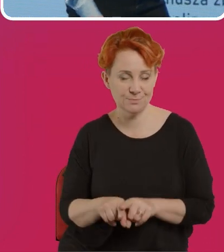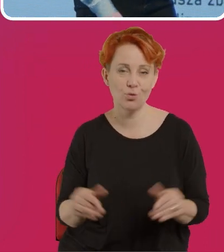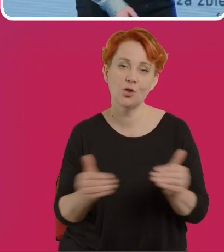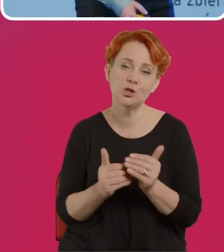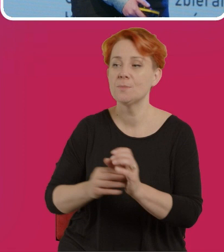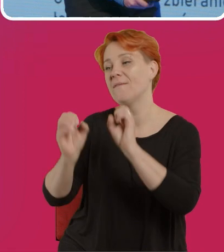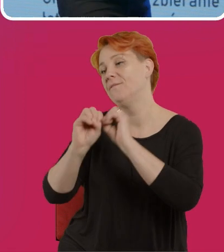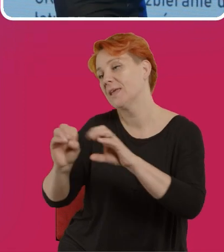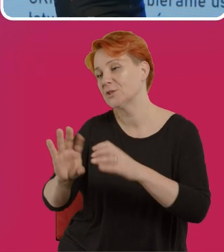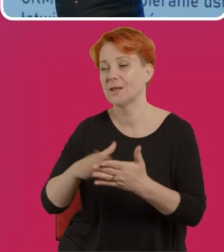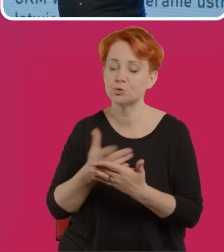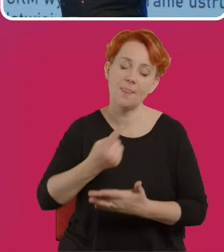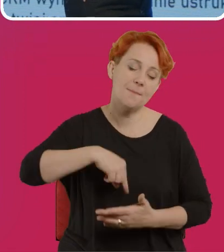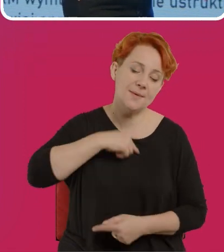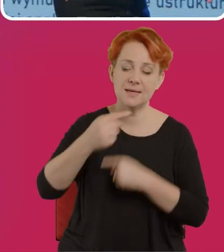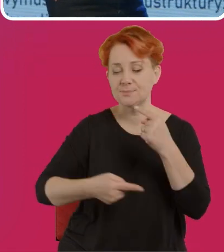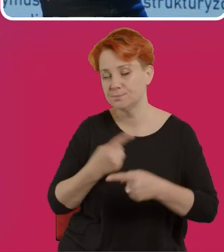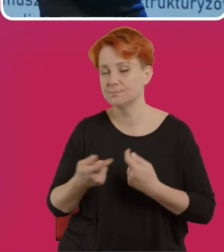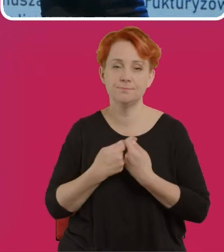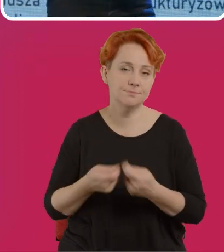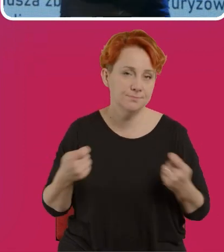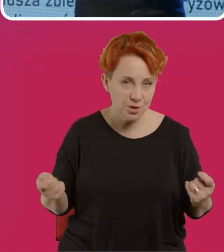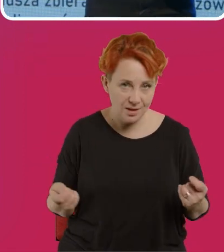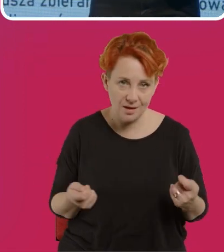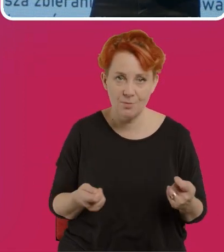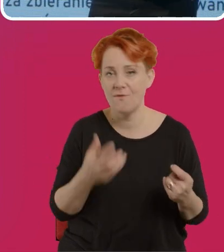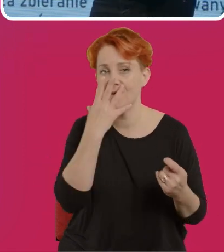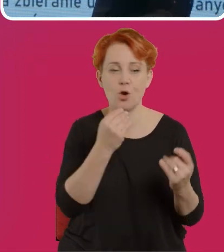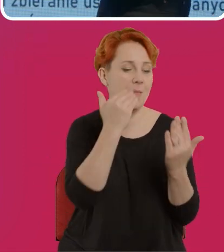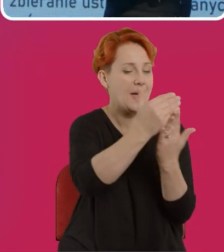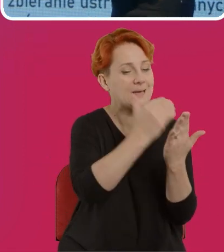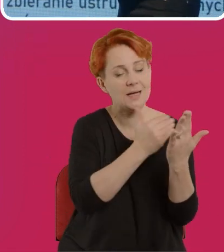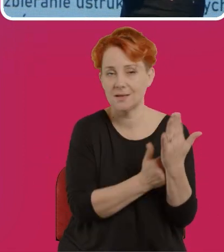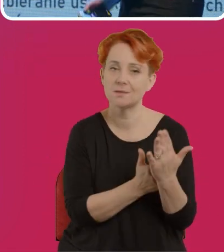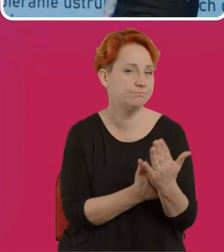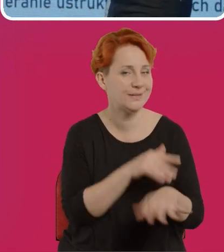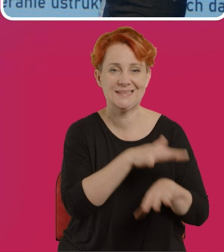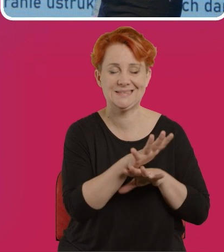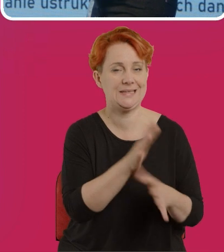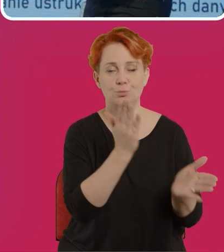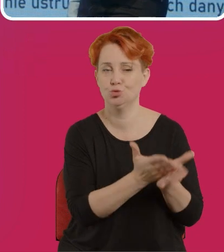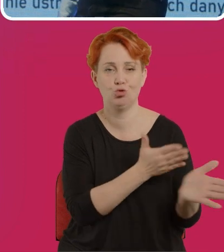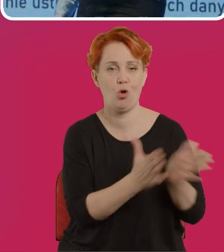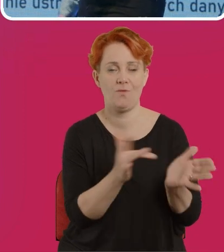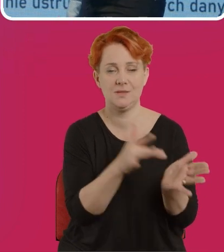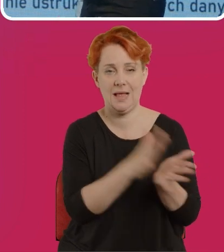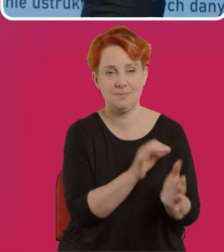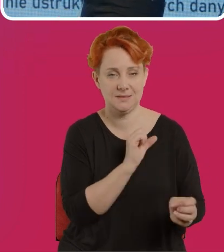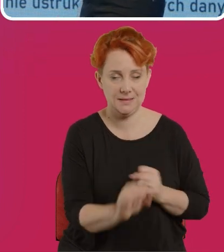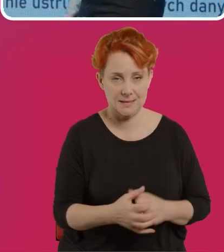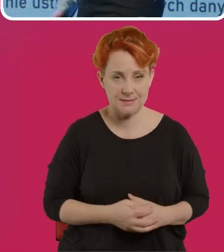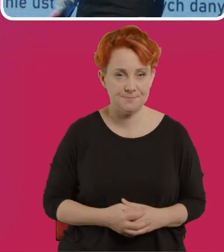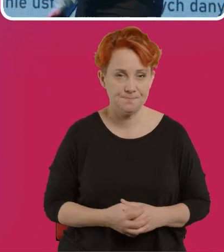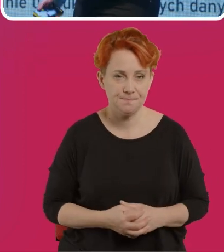my sprzedajemy, proces sprzedażowy wygląda tak i tak i tak, tylko to już po prostu jest w systemie. Kolejna rzecz, o której